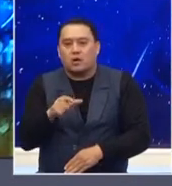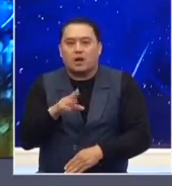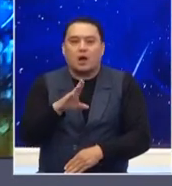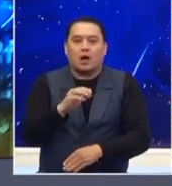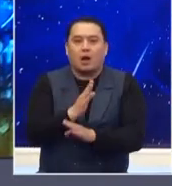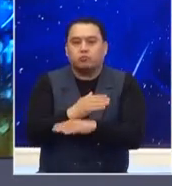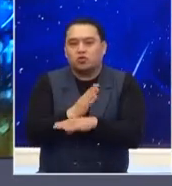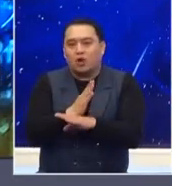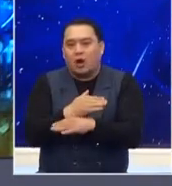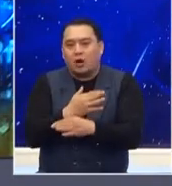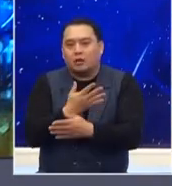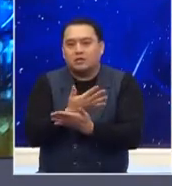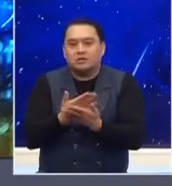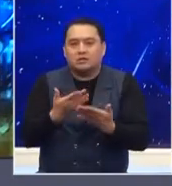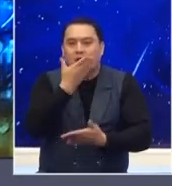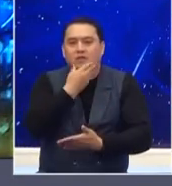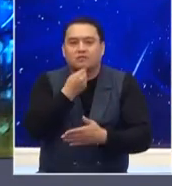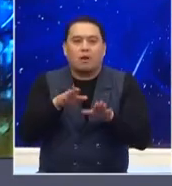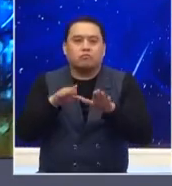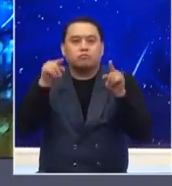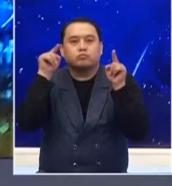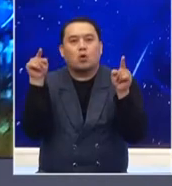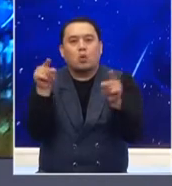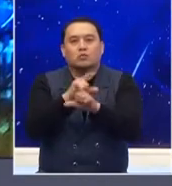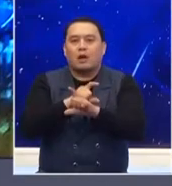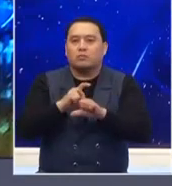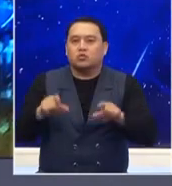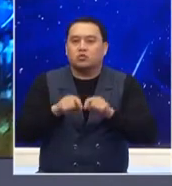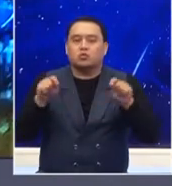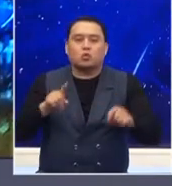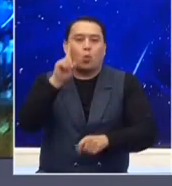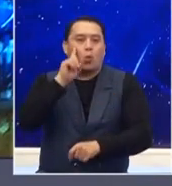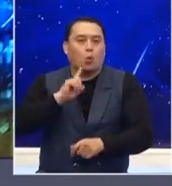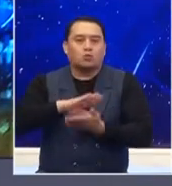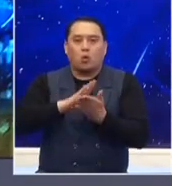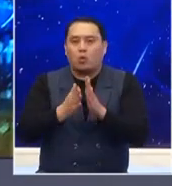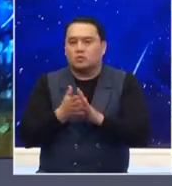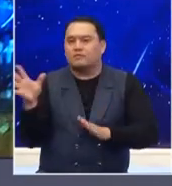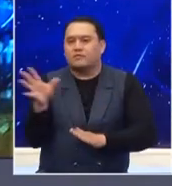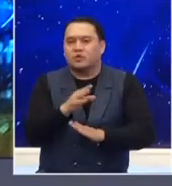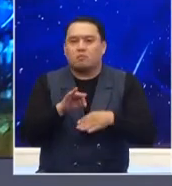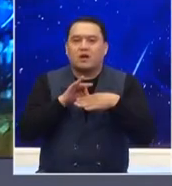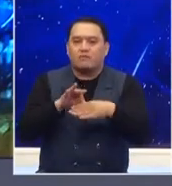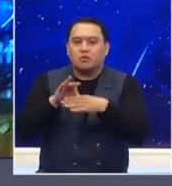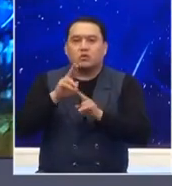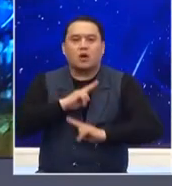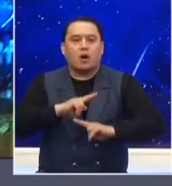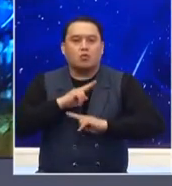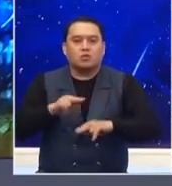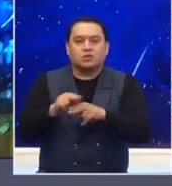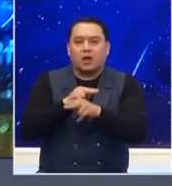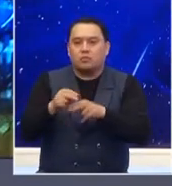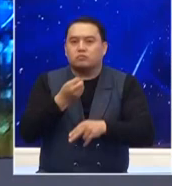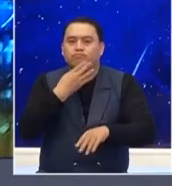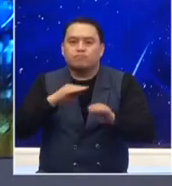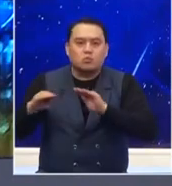другие исторические места. На всех популярных туробъектах для создания комфортных условий повсеместно проводятся работы по реконструкции